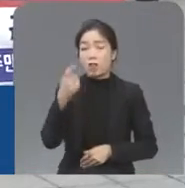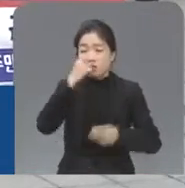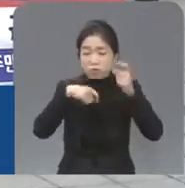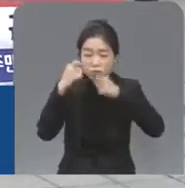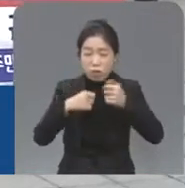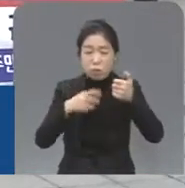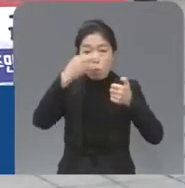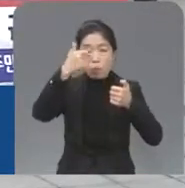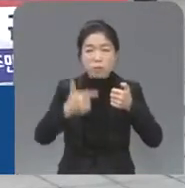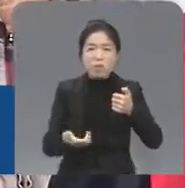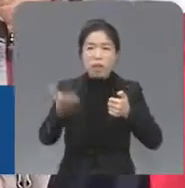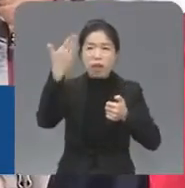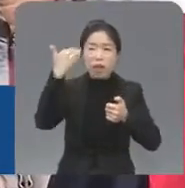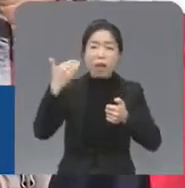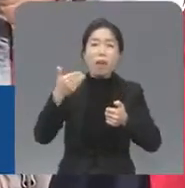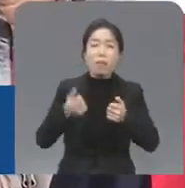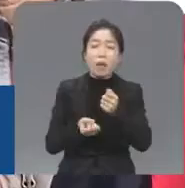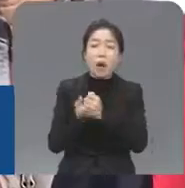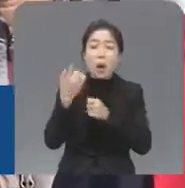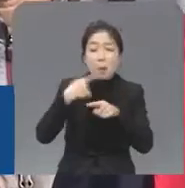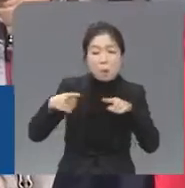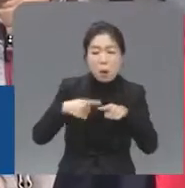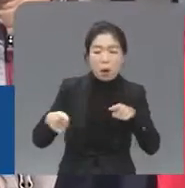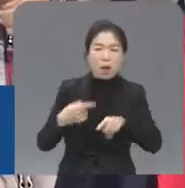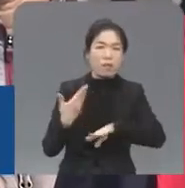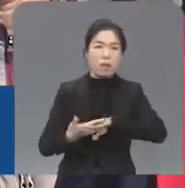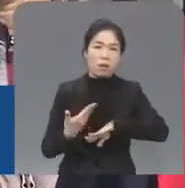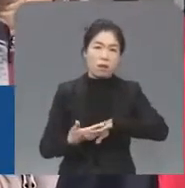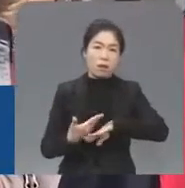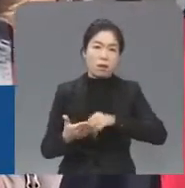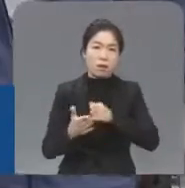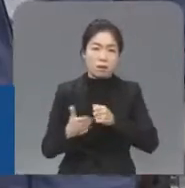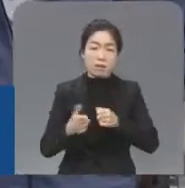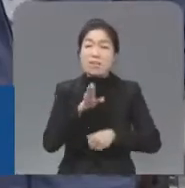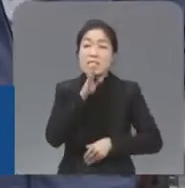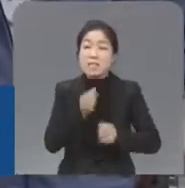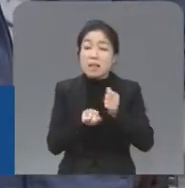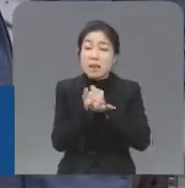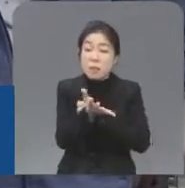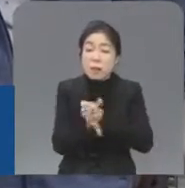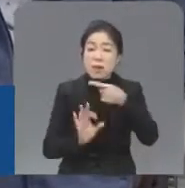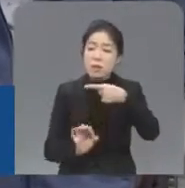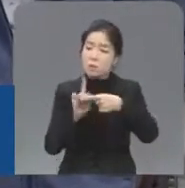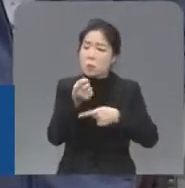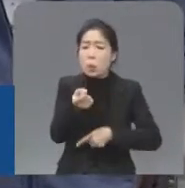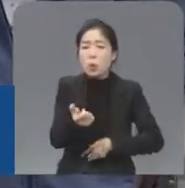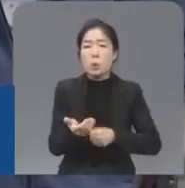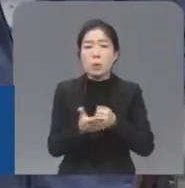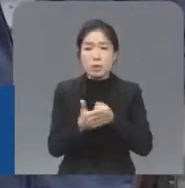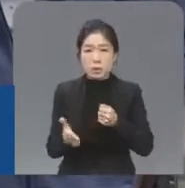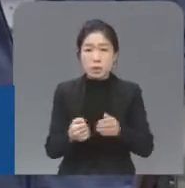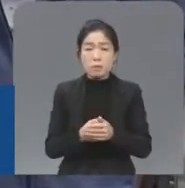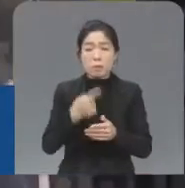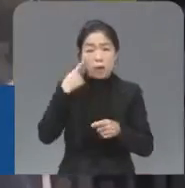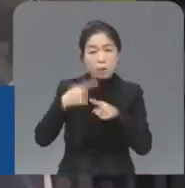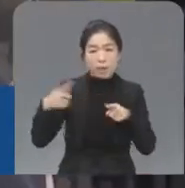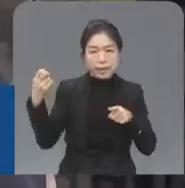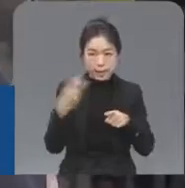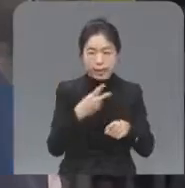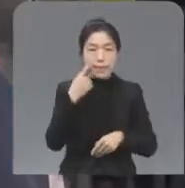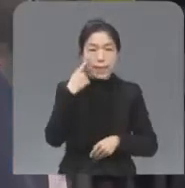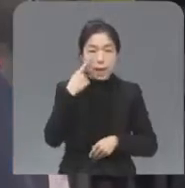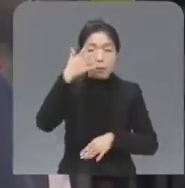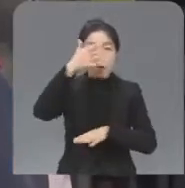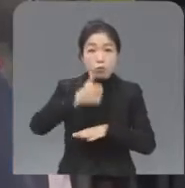50톤씩 나온다는 과거의 환경영향평가 결과와는 달리 실제 배출량은 10분의 1밖에 되지 않는다며 평가를 다시